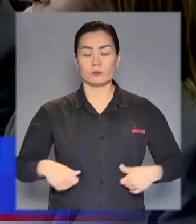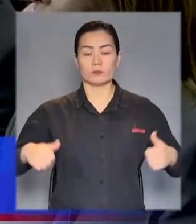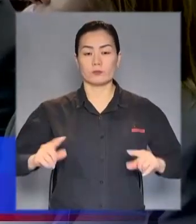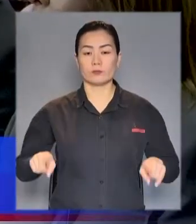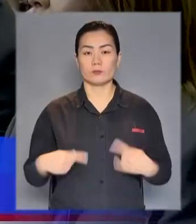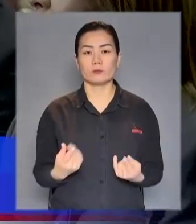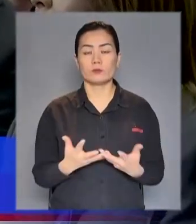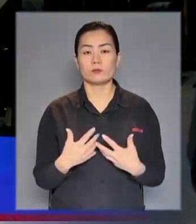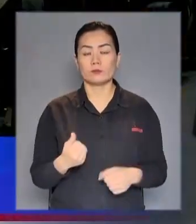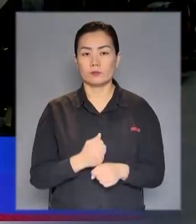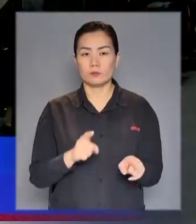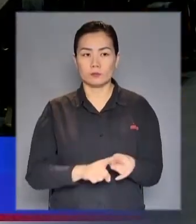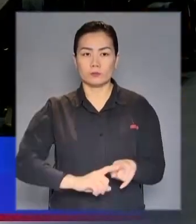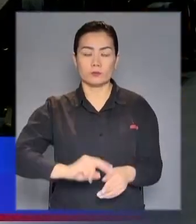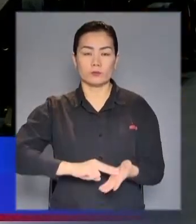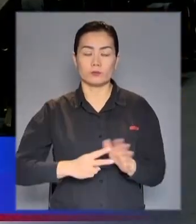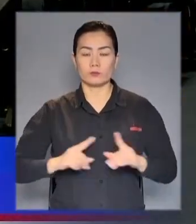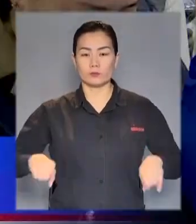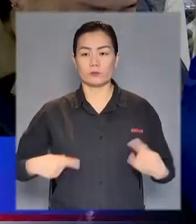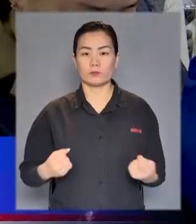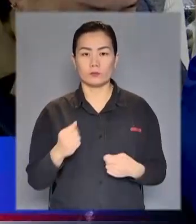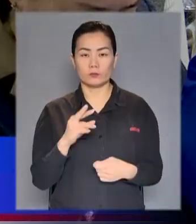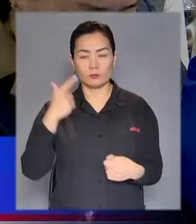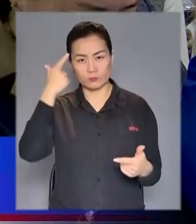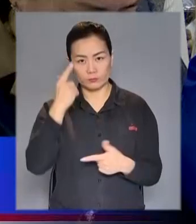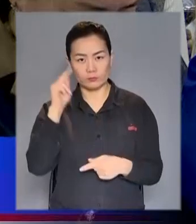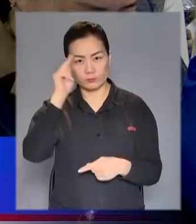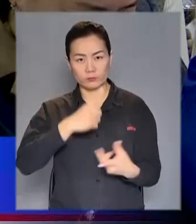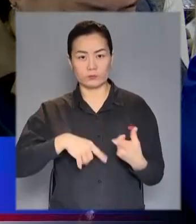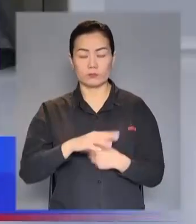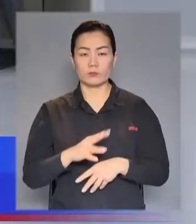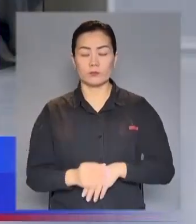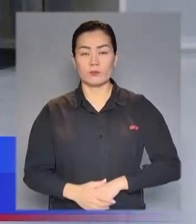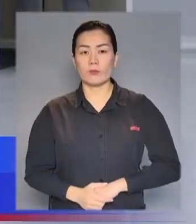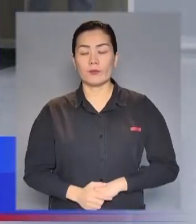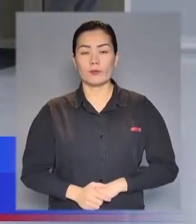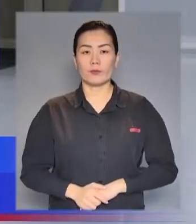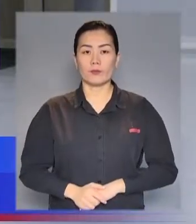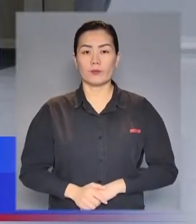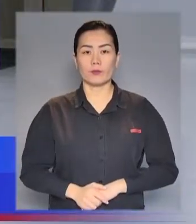приемы развития интеллекта, а также стратегии по развитию функциональной грамотности учащихся.